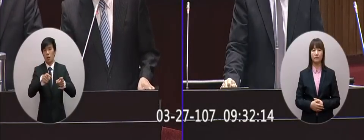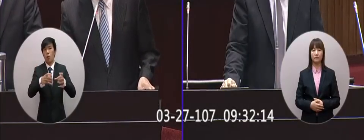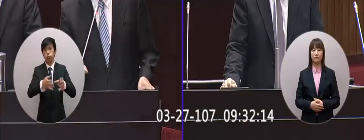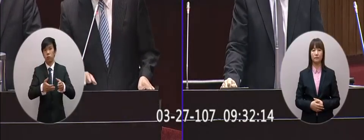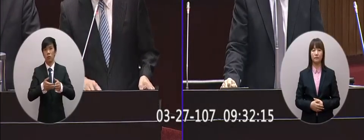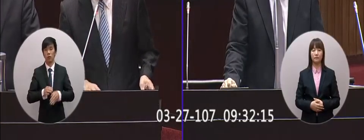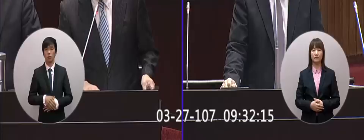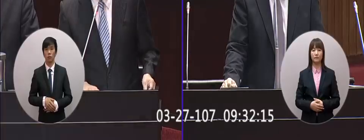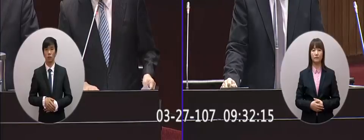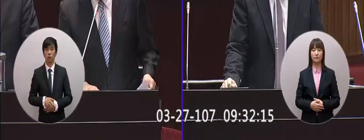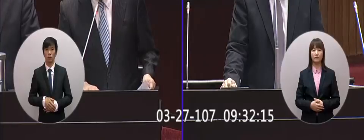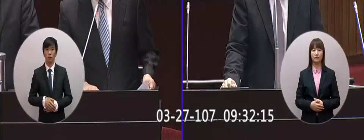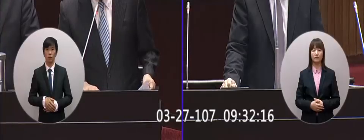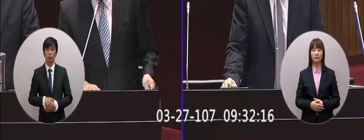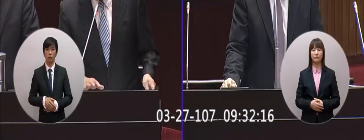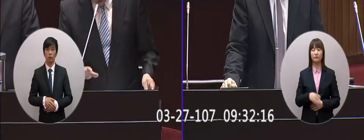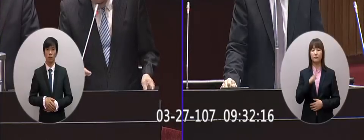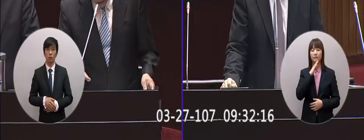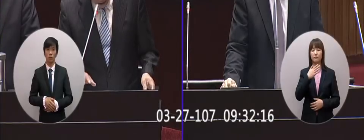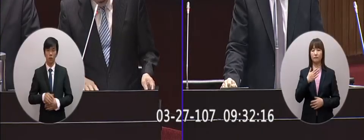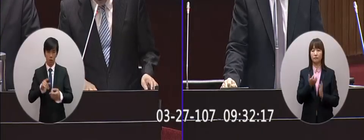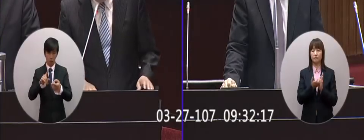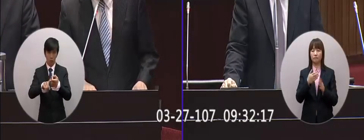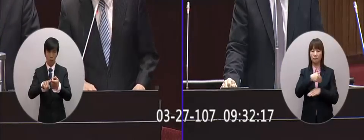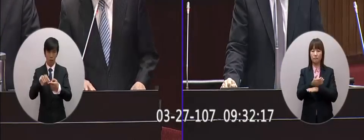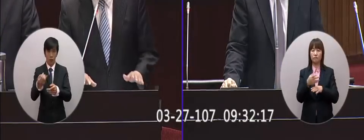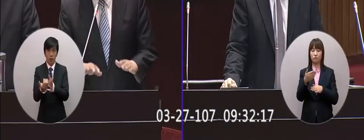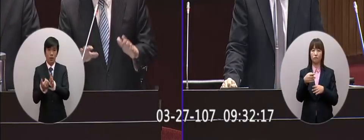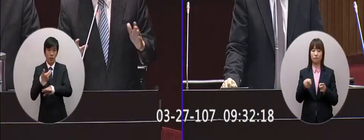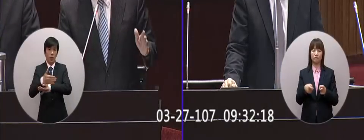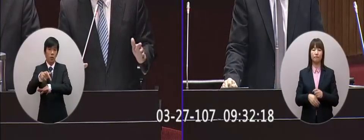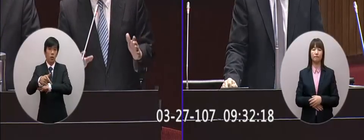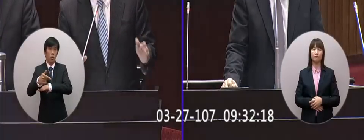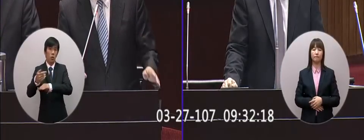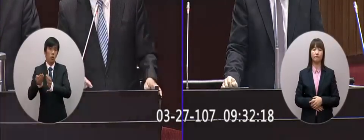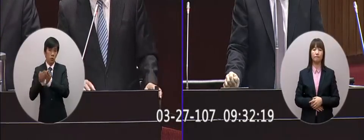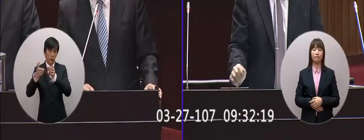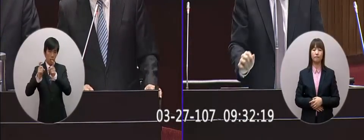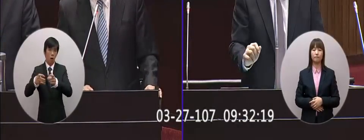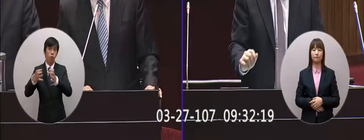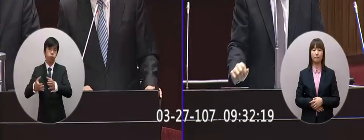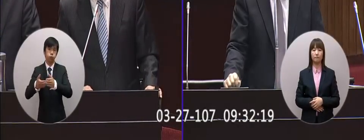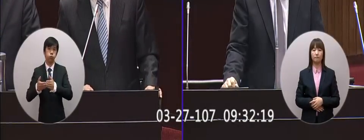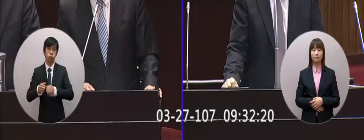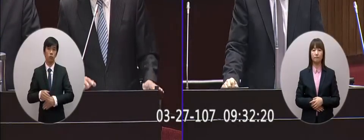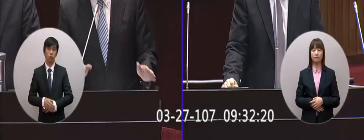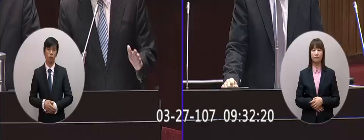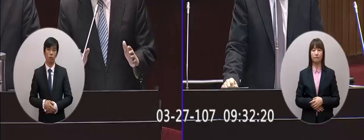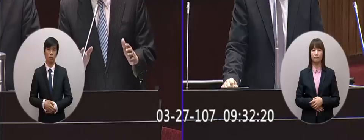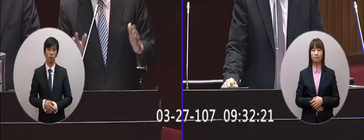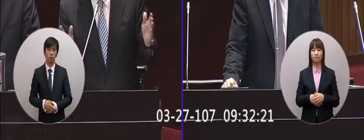在整个园区的这个 前镇渔港 对，在前镇渔港那边再把它做一个完整的一个建制。